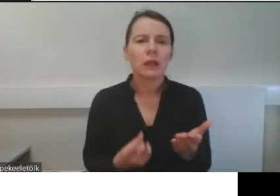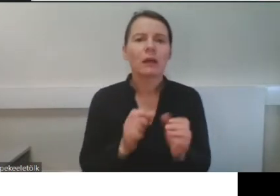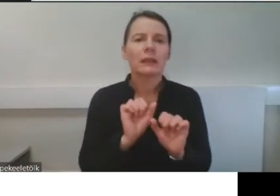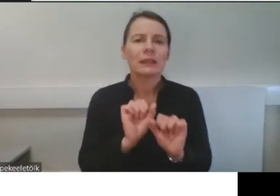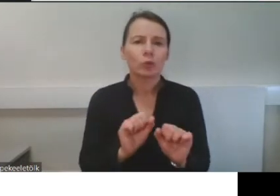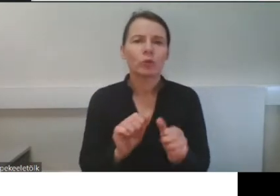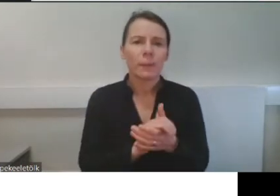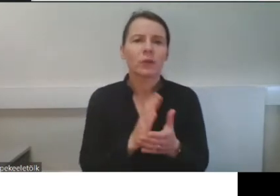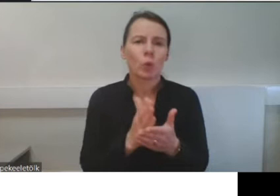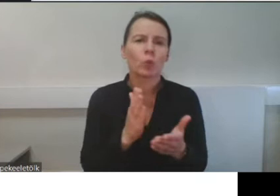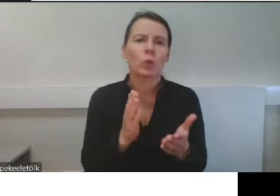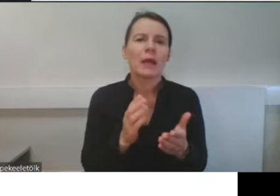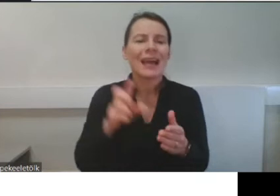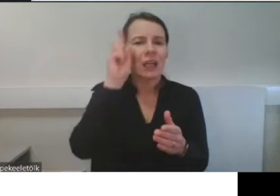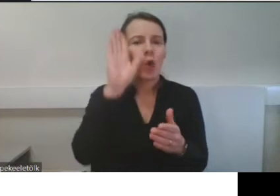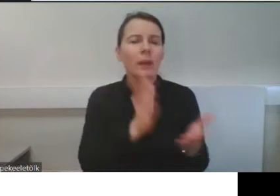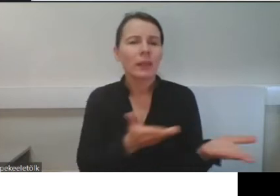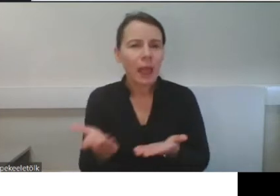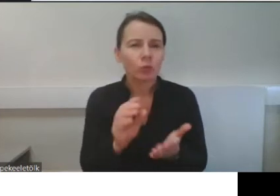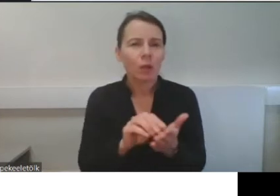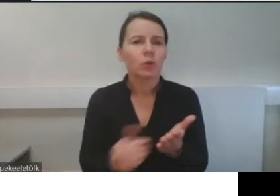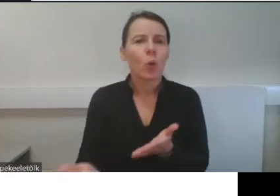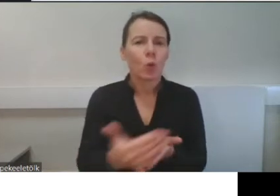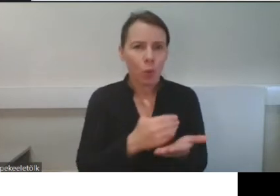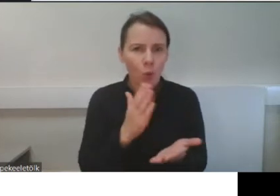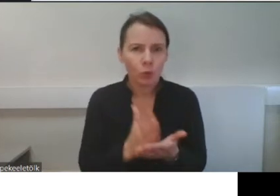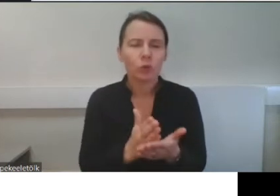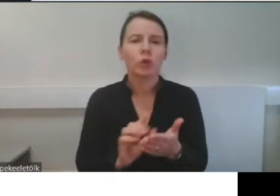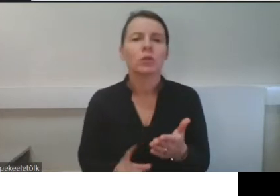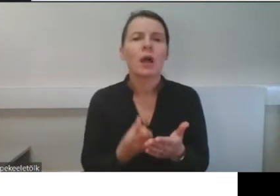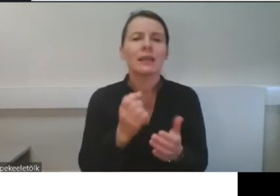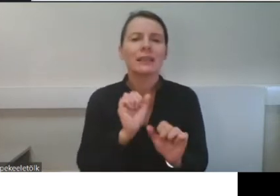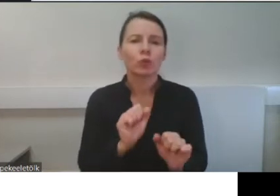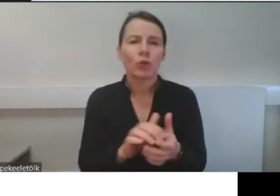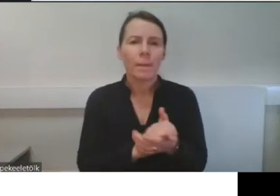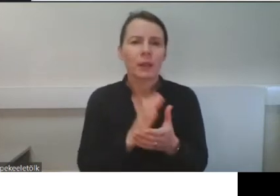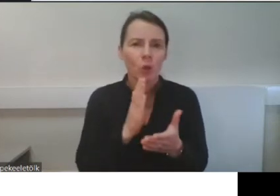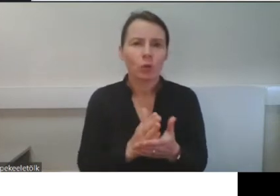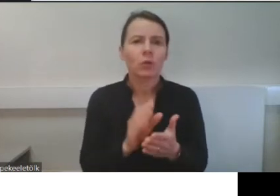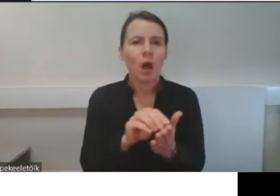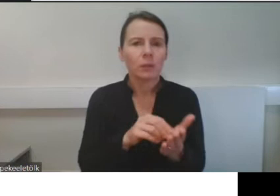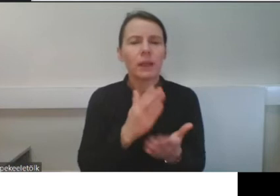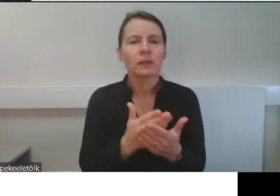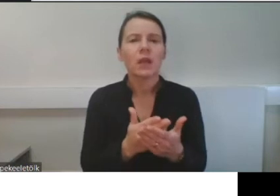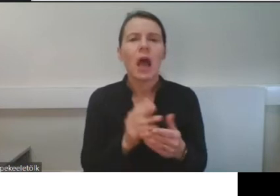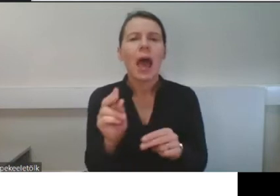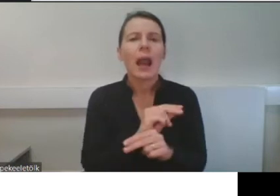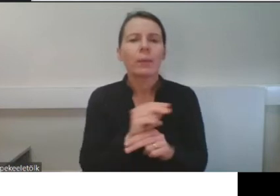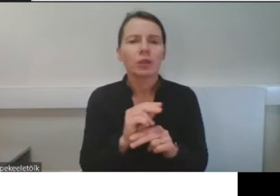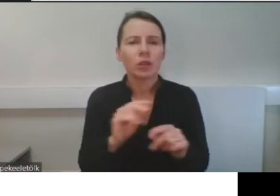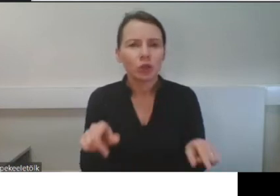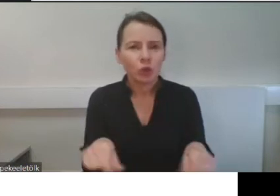siis esimesega, et Mare Abner küsib, kas ohvriabi teenuseid jälgitakse just soolisest aspektist?